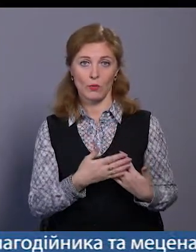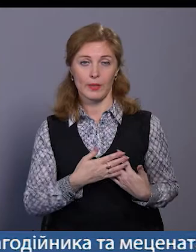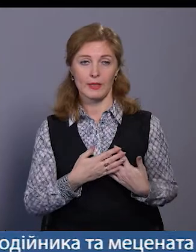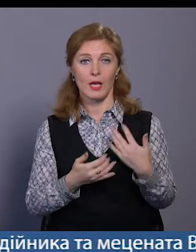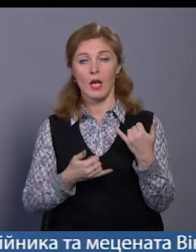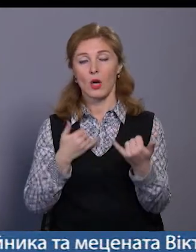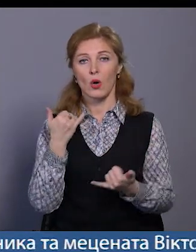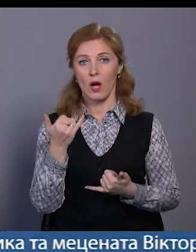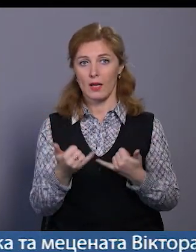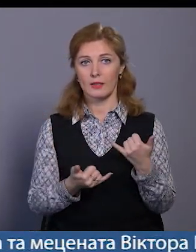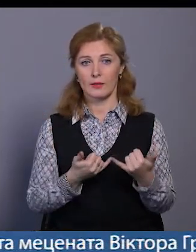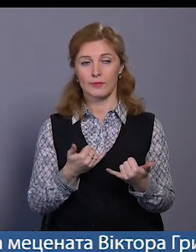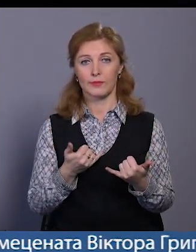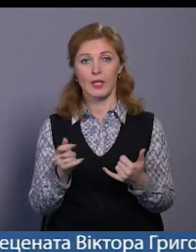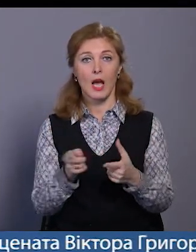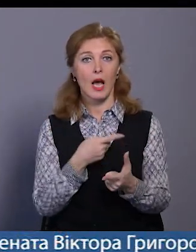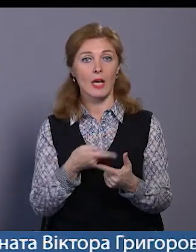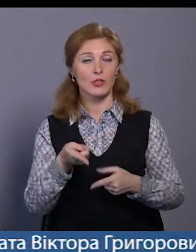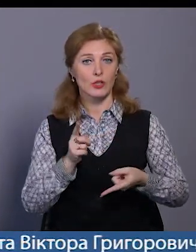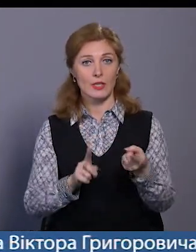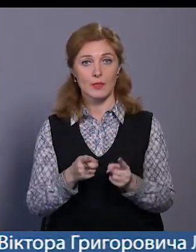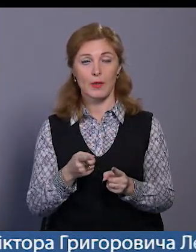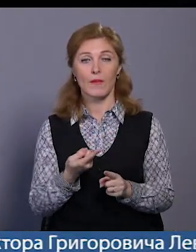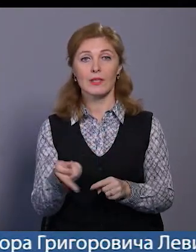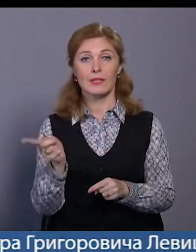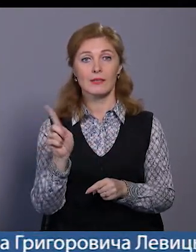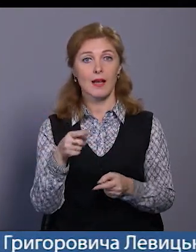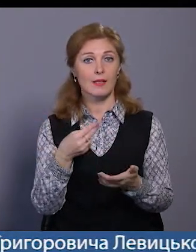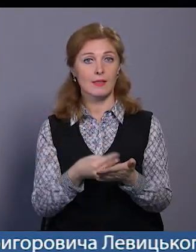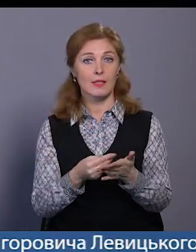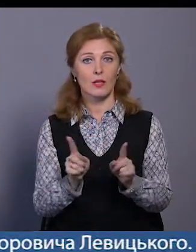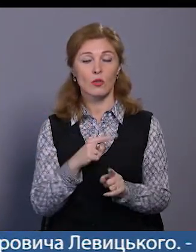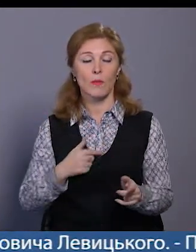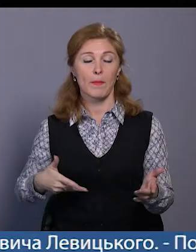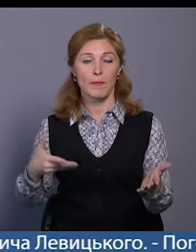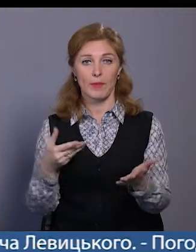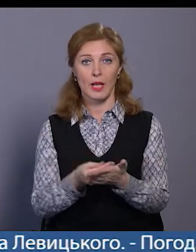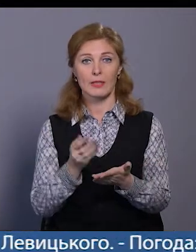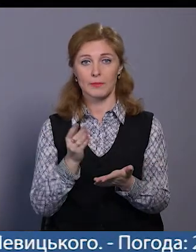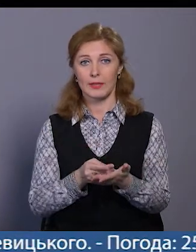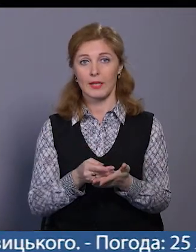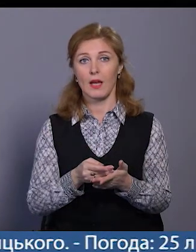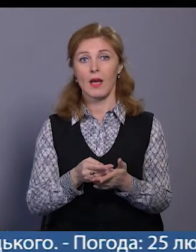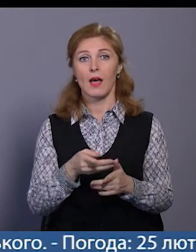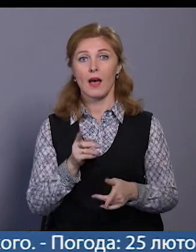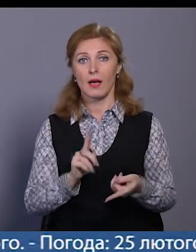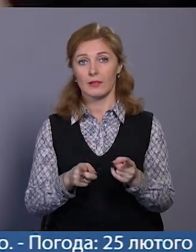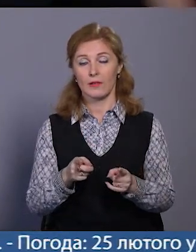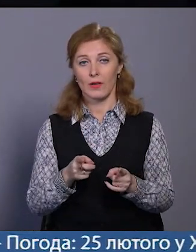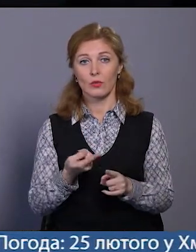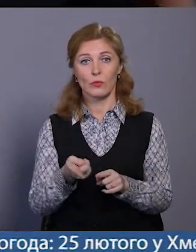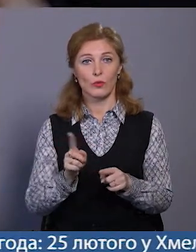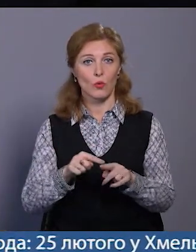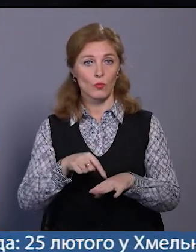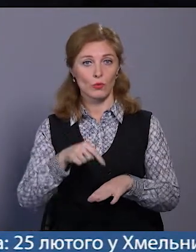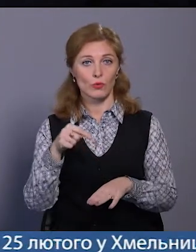кохати, а чи насправді та ціна, яку ми часом платимо, є адекватною тому почуттю.